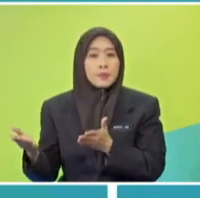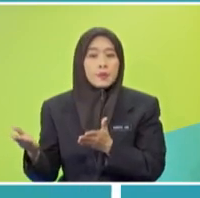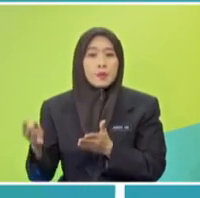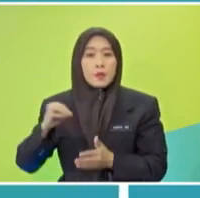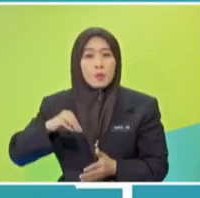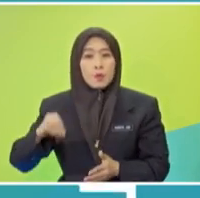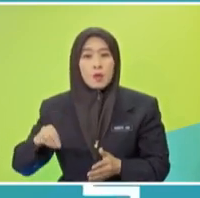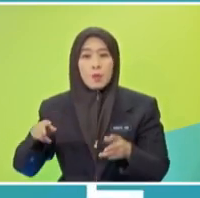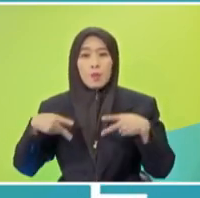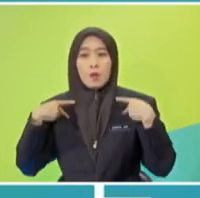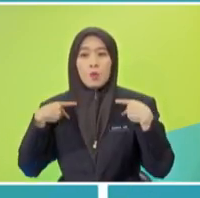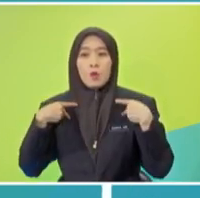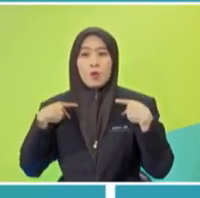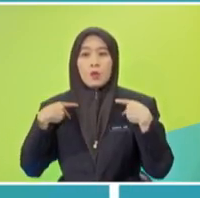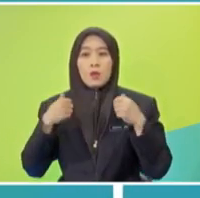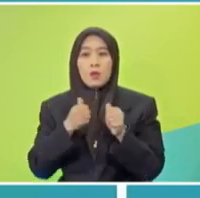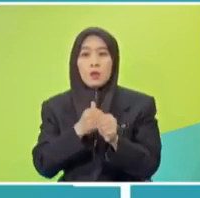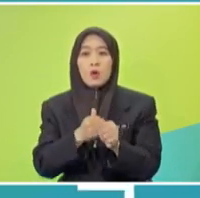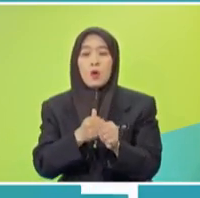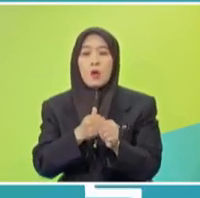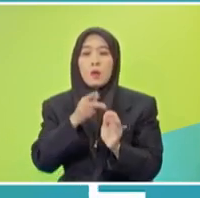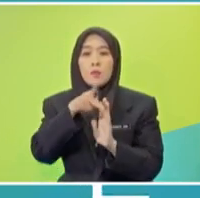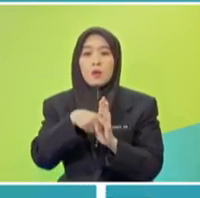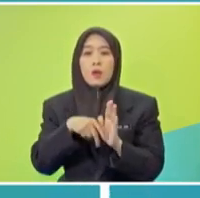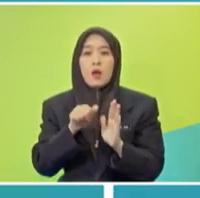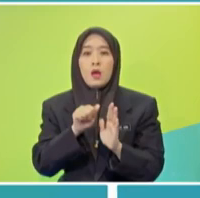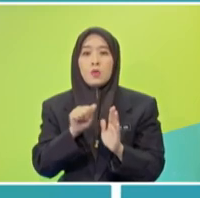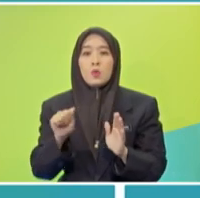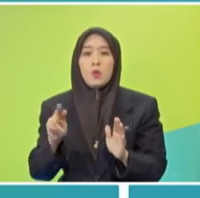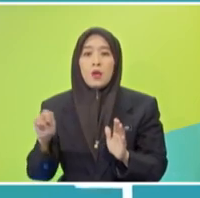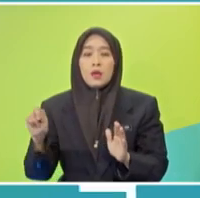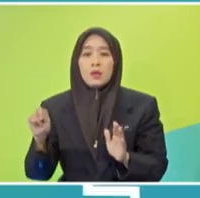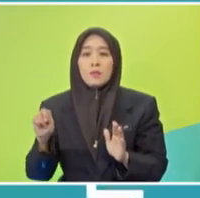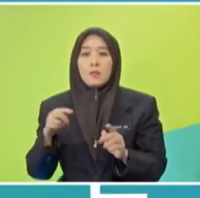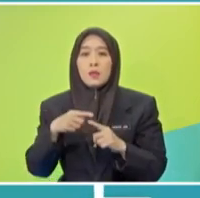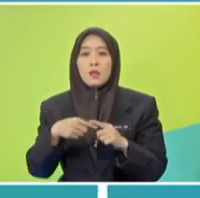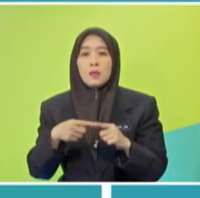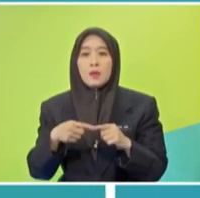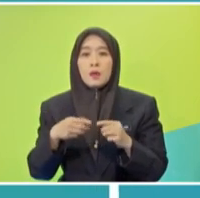perlu mematuhi peraturan jika berada di mall sains